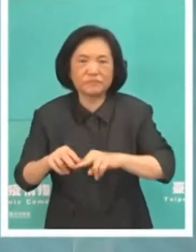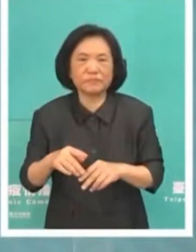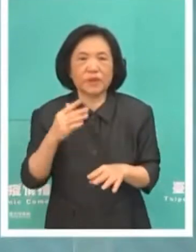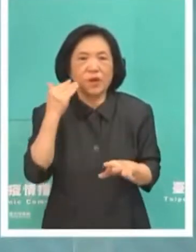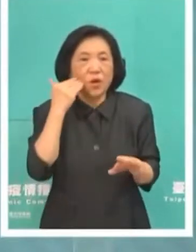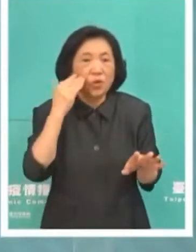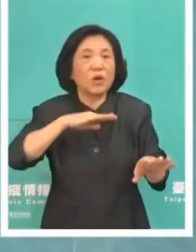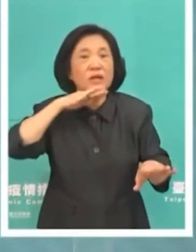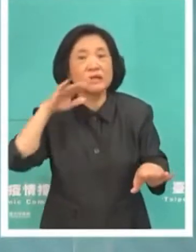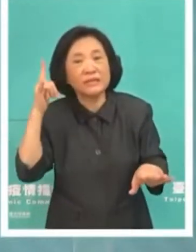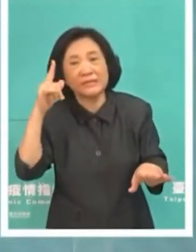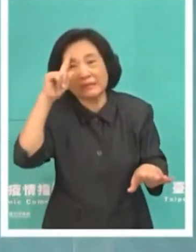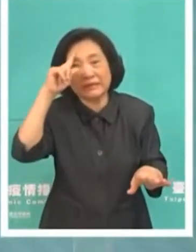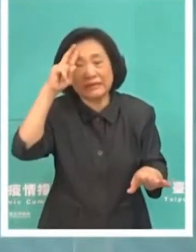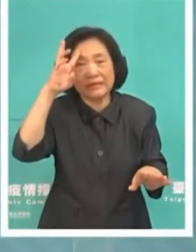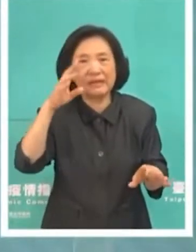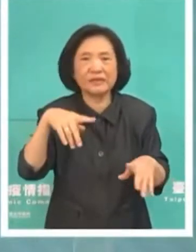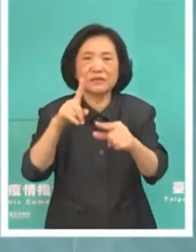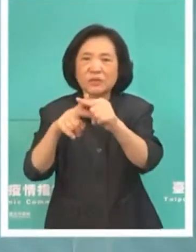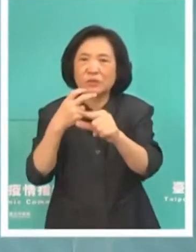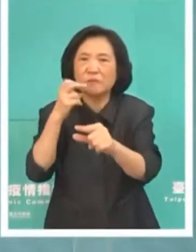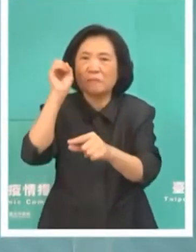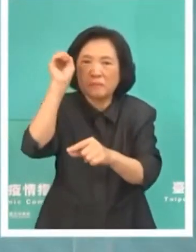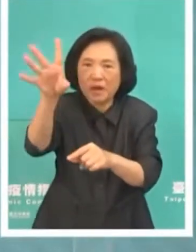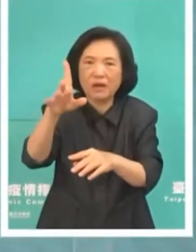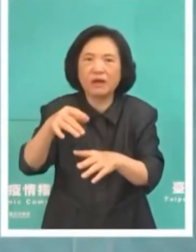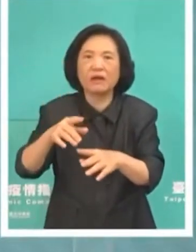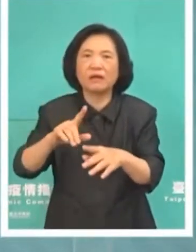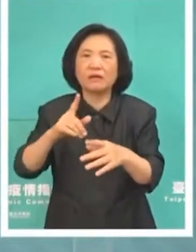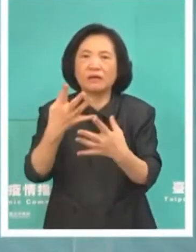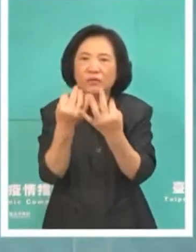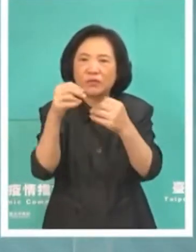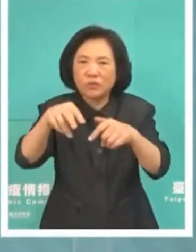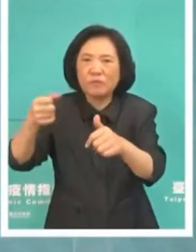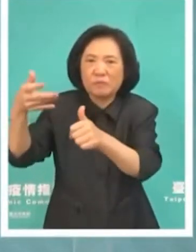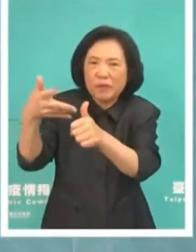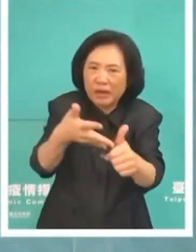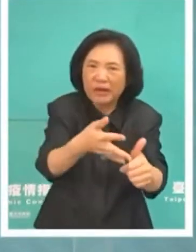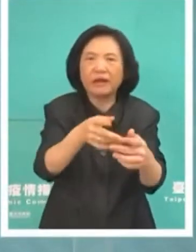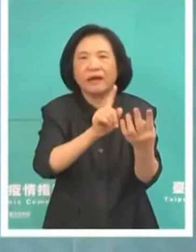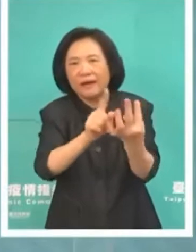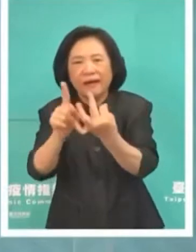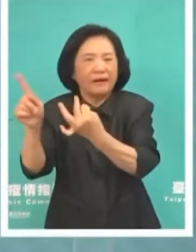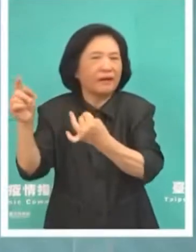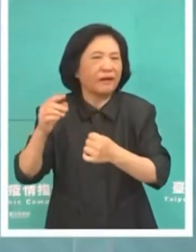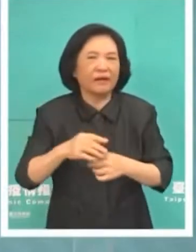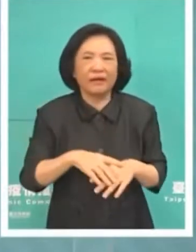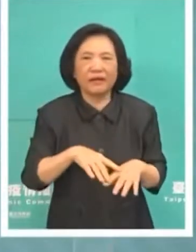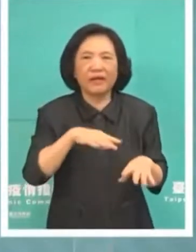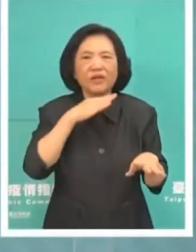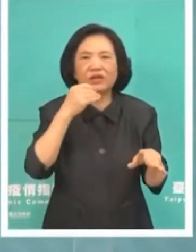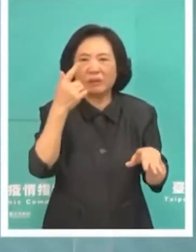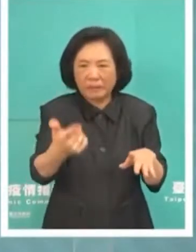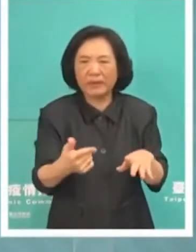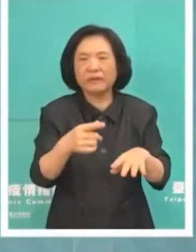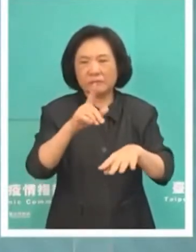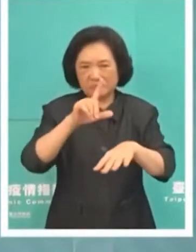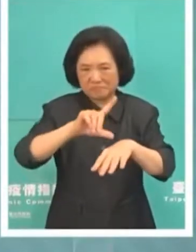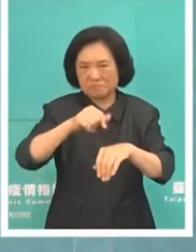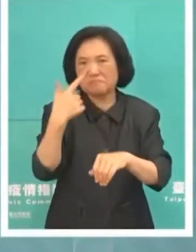果还要再经过这个什么中央这种疫调中心再上传，这样大家有时候慢一两天